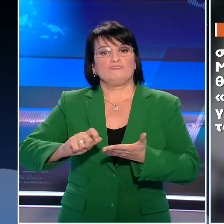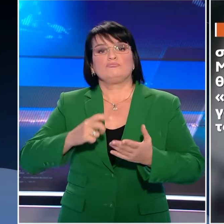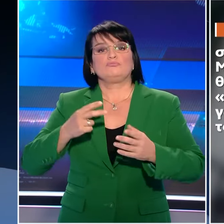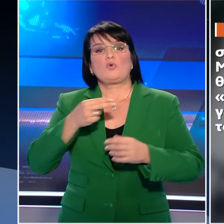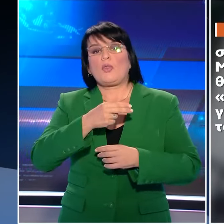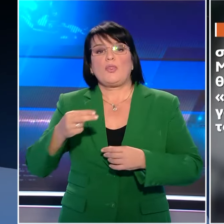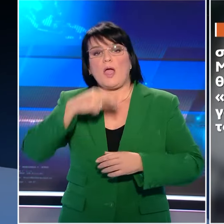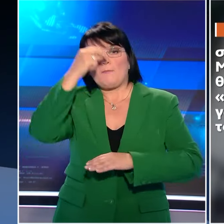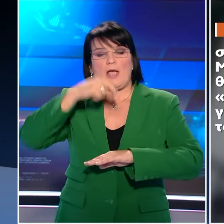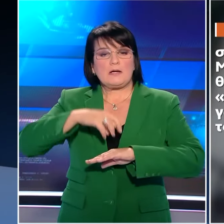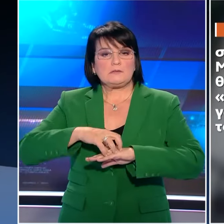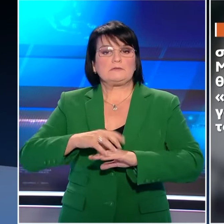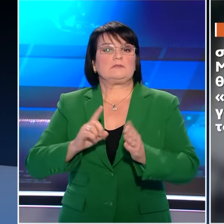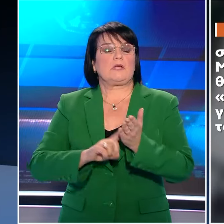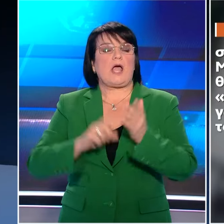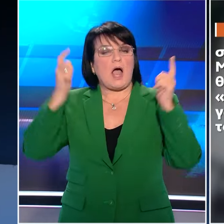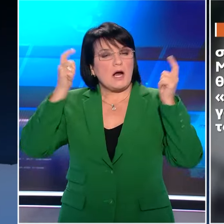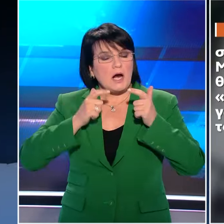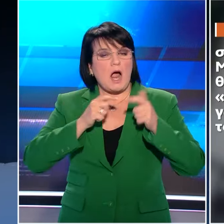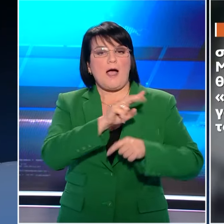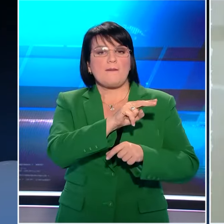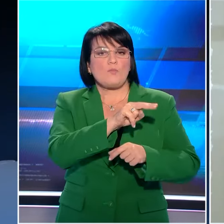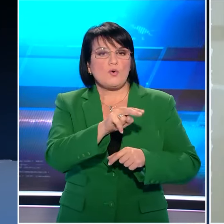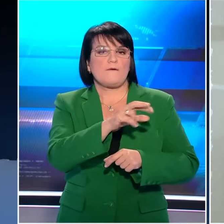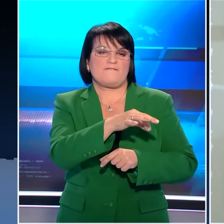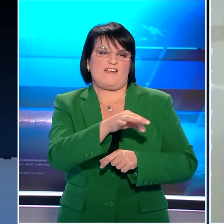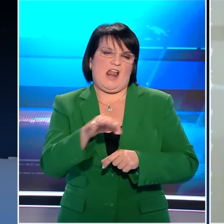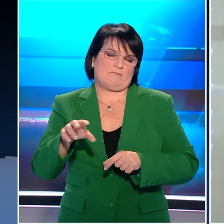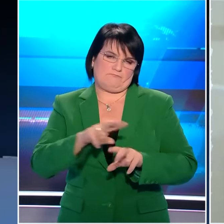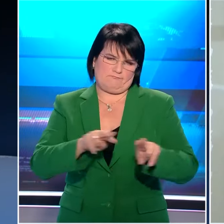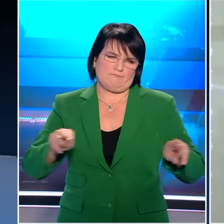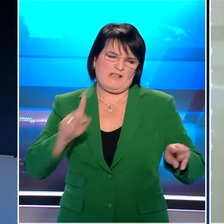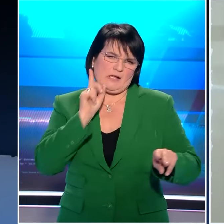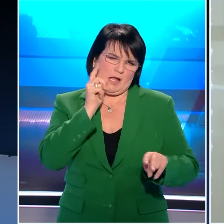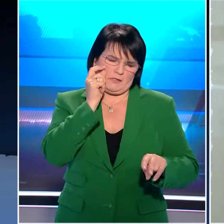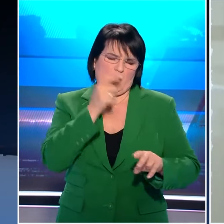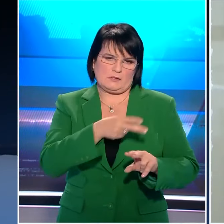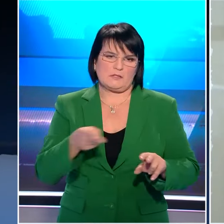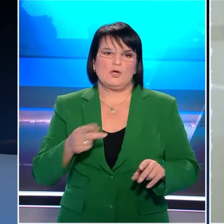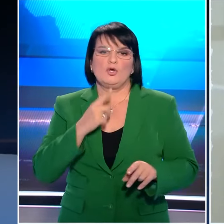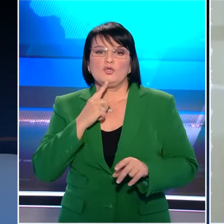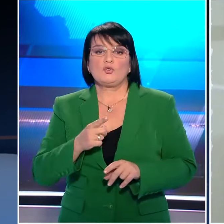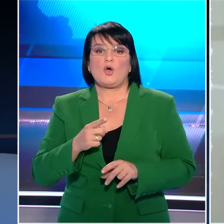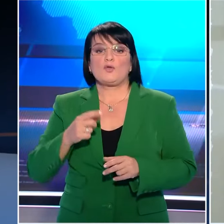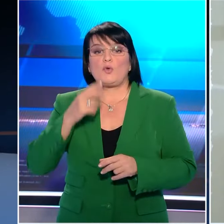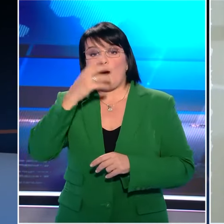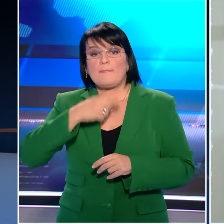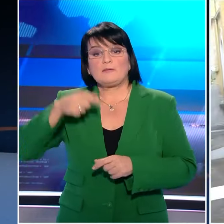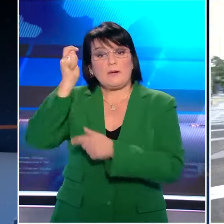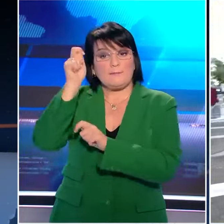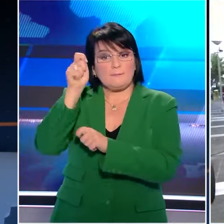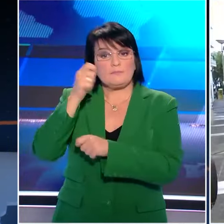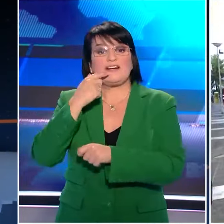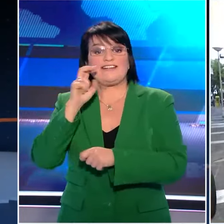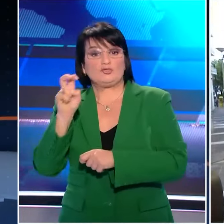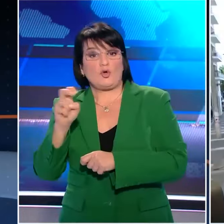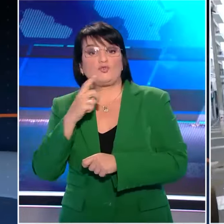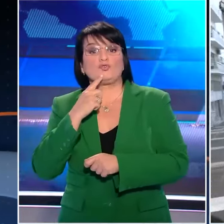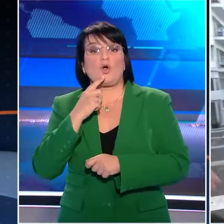Εκκλησία και θέσπιση γάμου μεταξύ ατόμων του ιδίου φύλου. Την ίδια ώρα, μετά τον Μητροπολίτη Μεσσηνίας Χρυσόστομο και ο Μητροπολίτης Πειραιώς